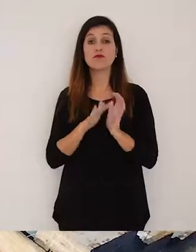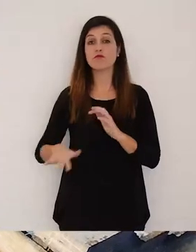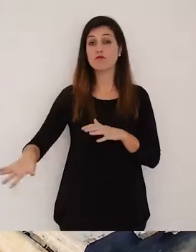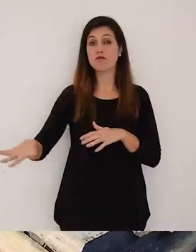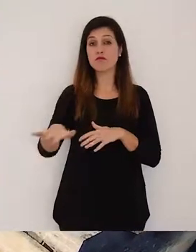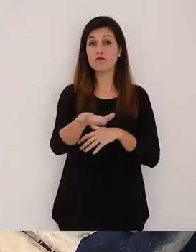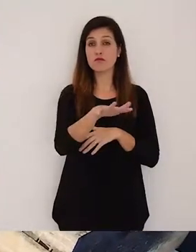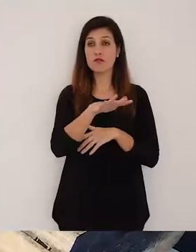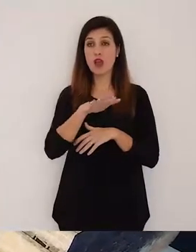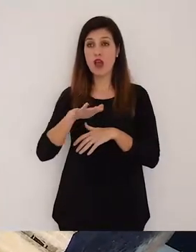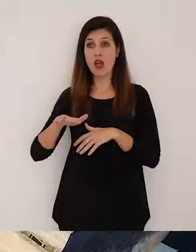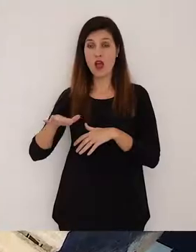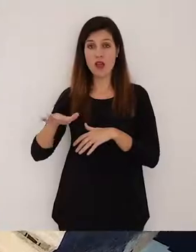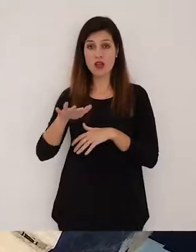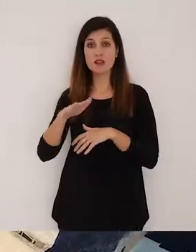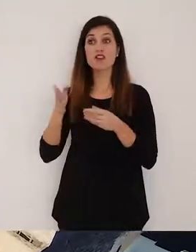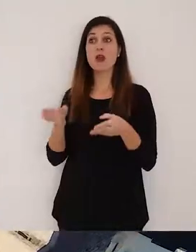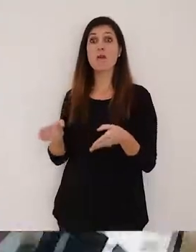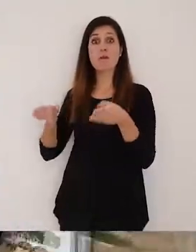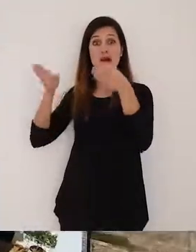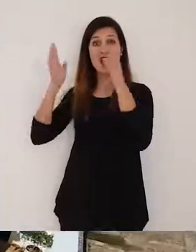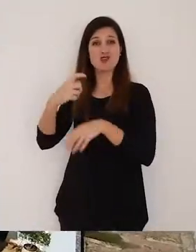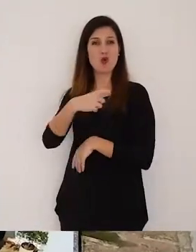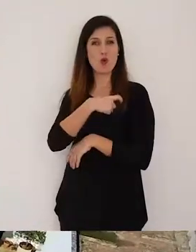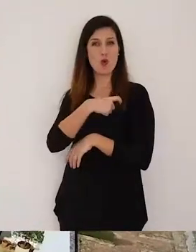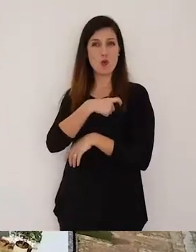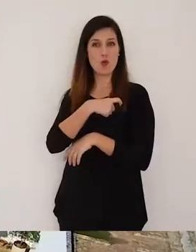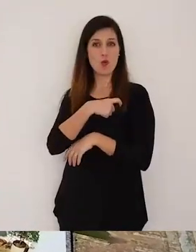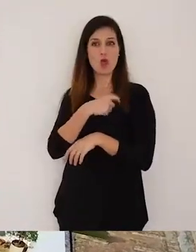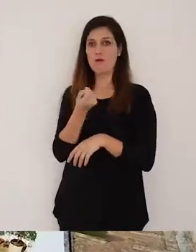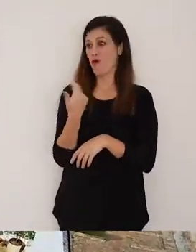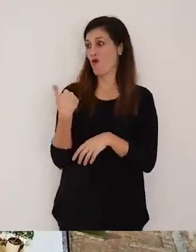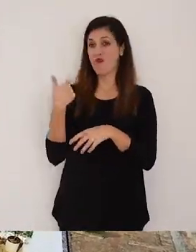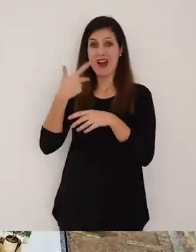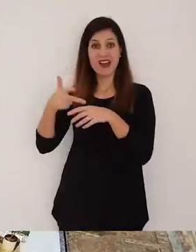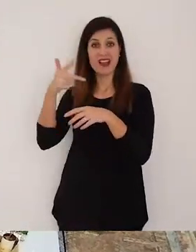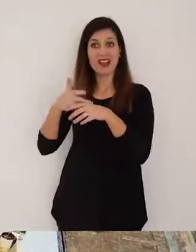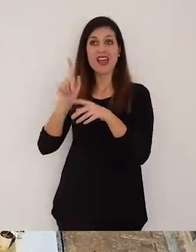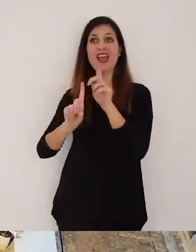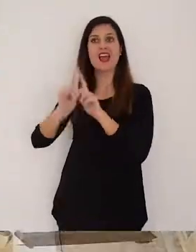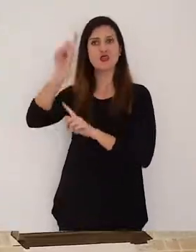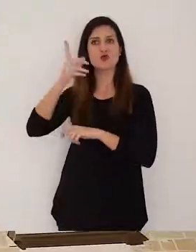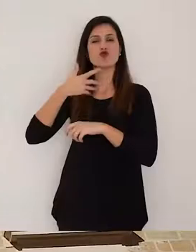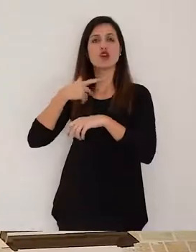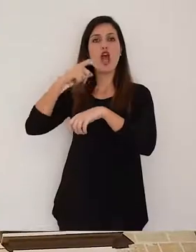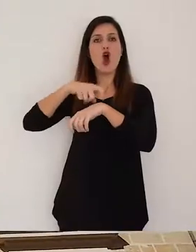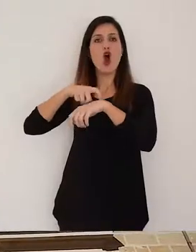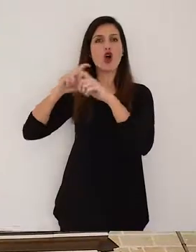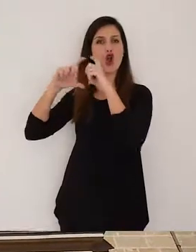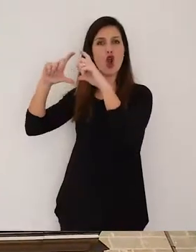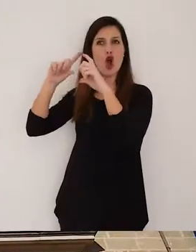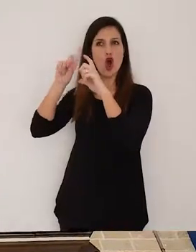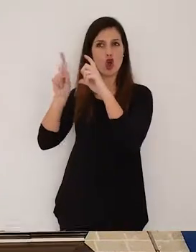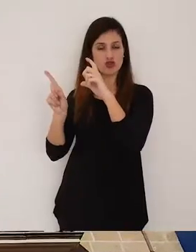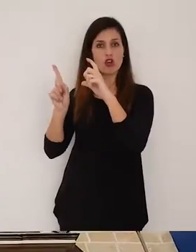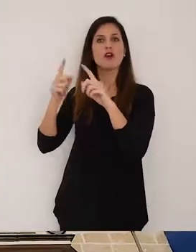Lo scenario della piazza è dominato dalla presenza del Palazzo Municipale. Restaurato di recente, conserva in cima l'orologio meccanico